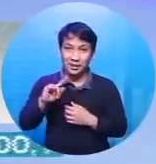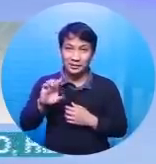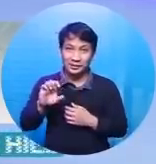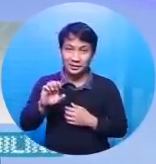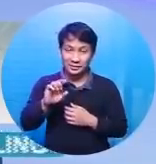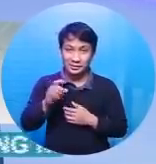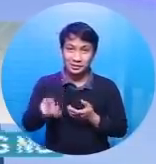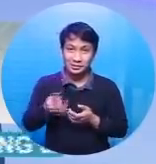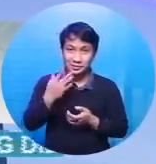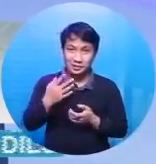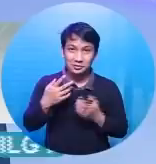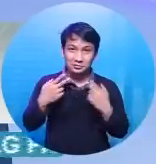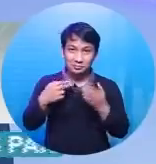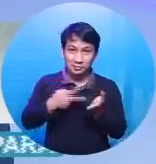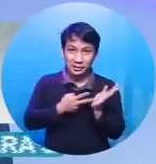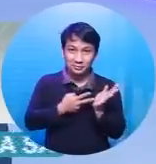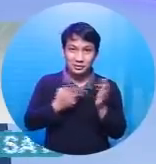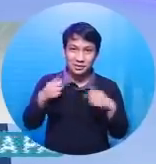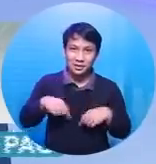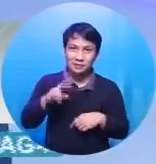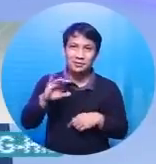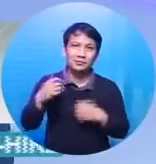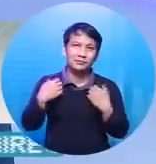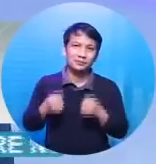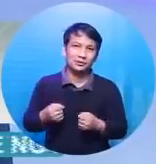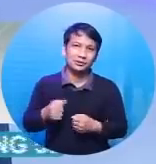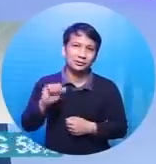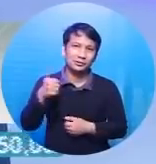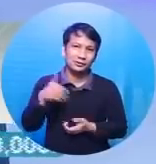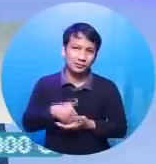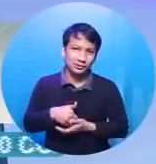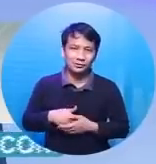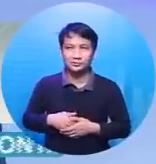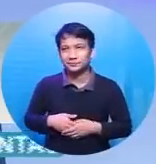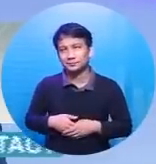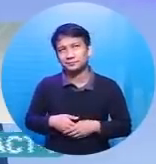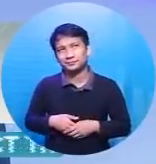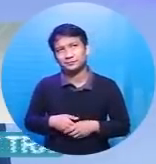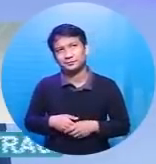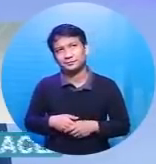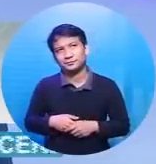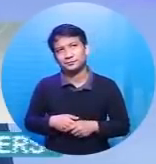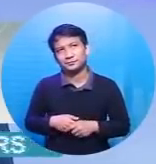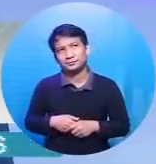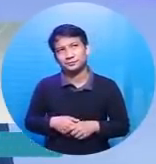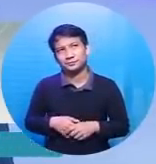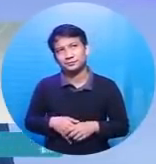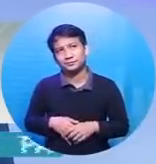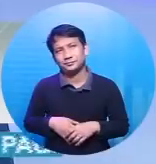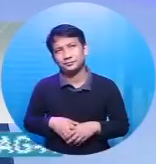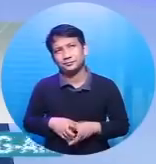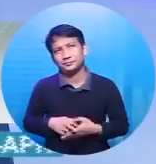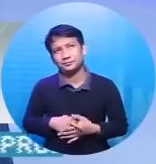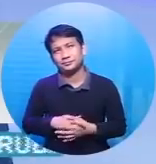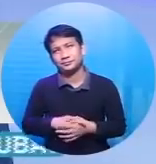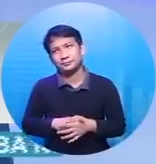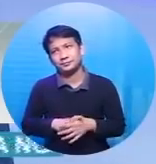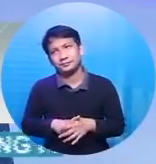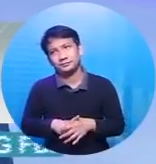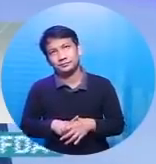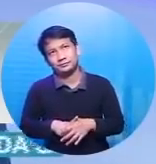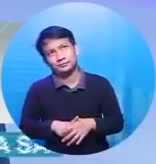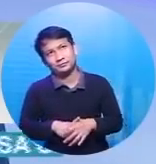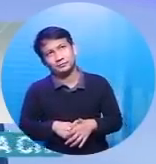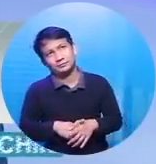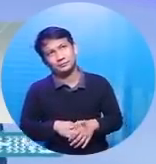pampalakas ng immune system. Pa, 10,000. 10,000. Wow, karapat-dapat nga